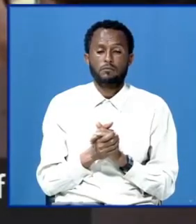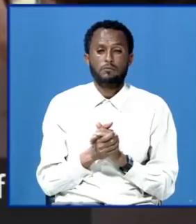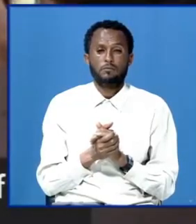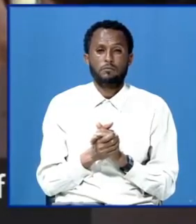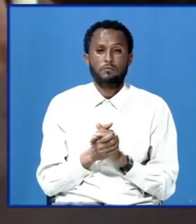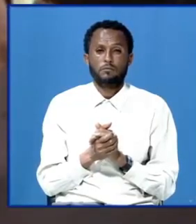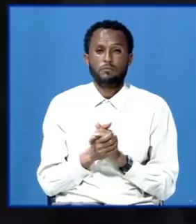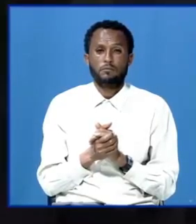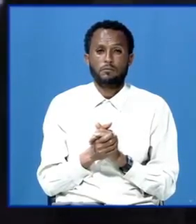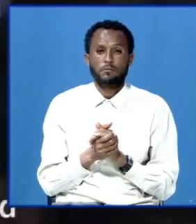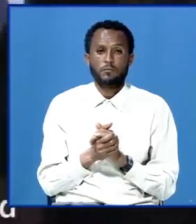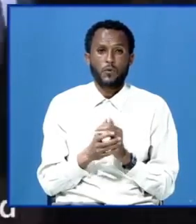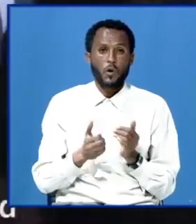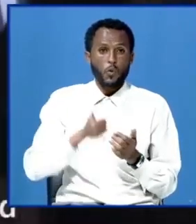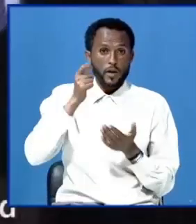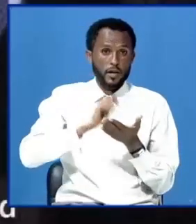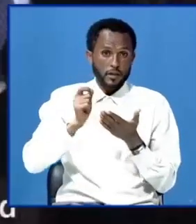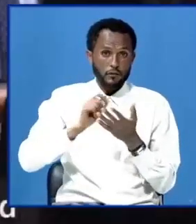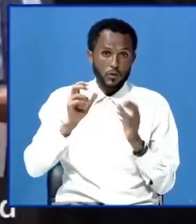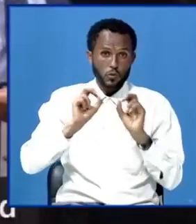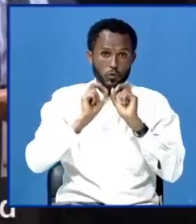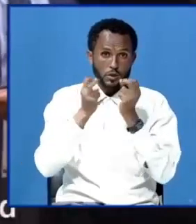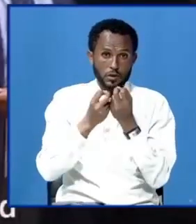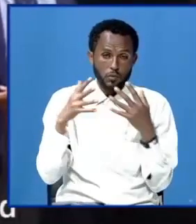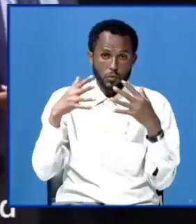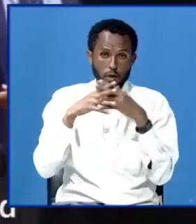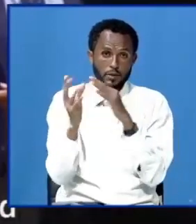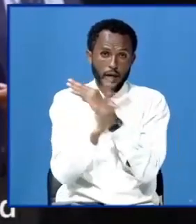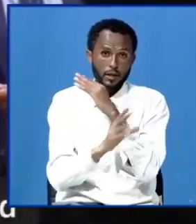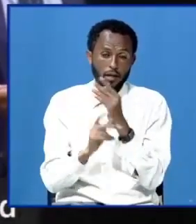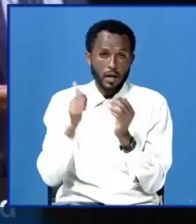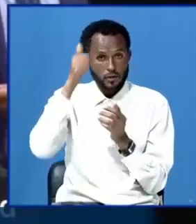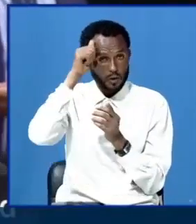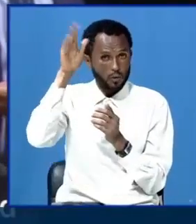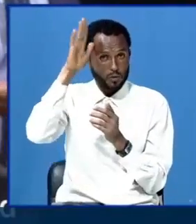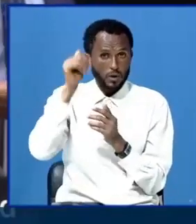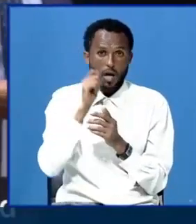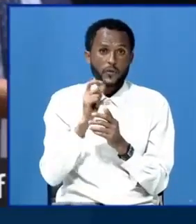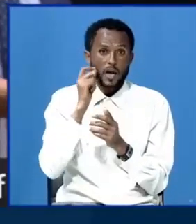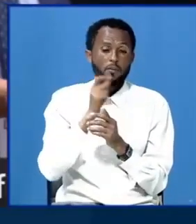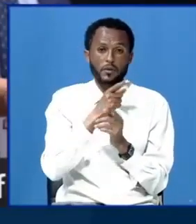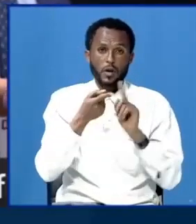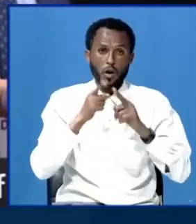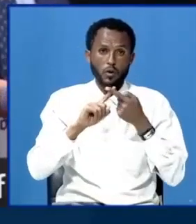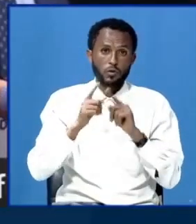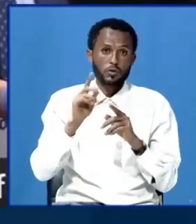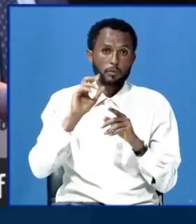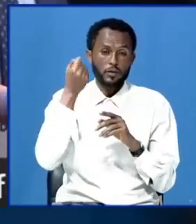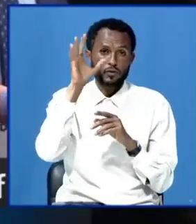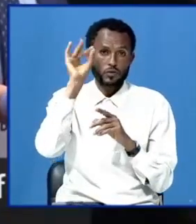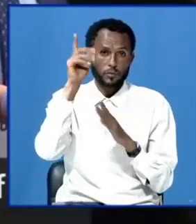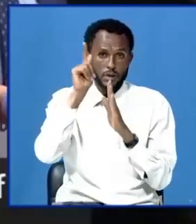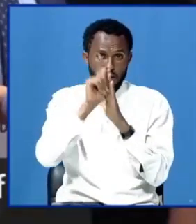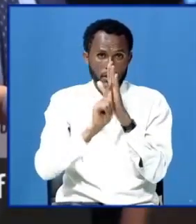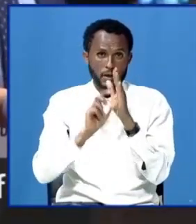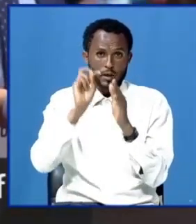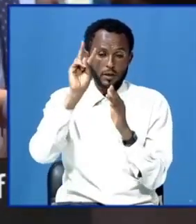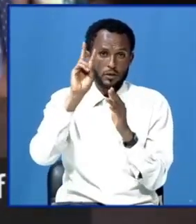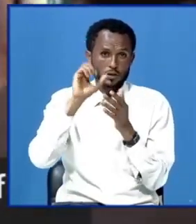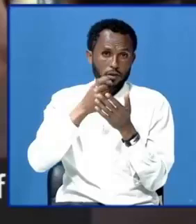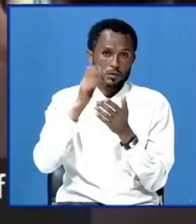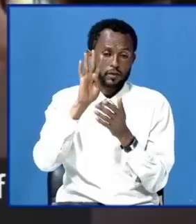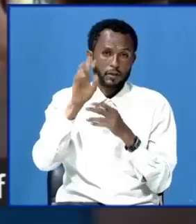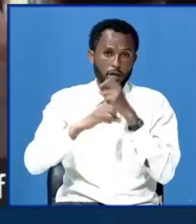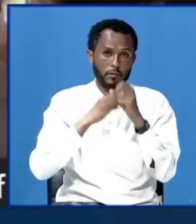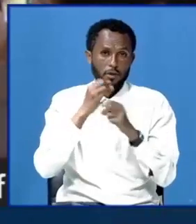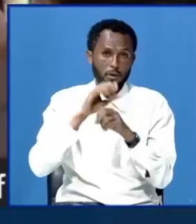in Ethiopia. ዋና ጸሐፊ ውዱ ሕራት ሀገራት አንቶኒዮ ጉተሬስ ጉጅለ ፋሽስት አብይ አሕመድን መሻርክትን ብ18 ነሐሰ 2014